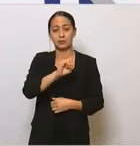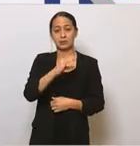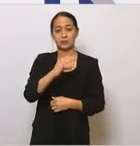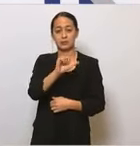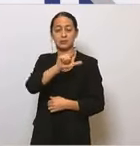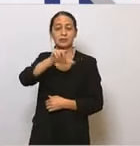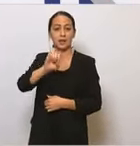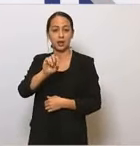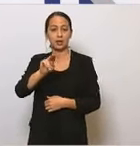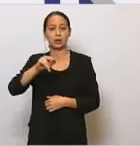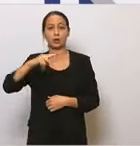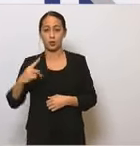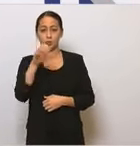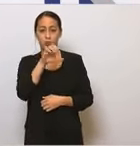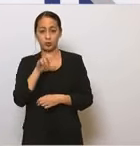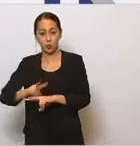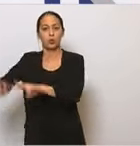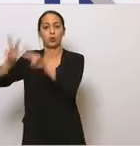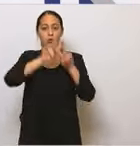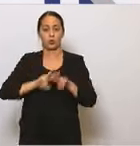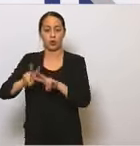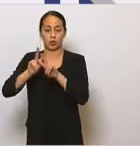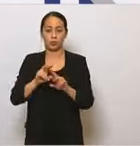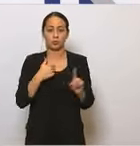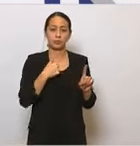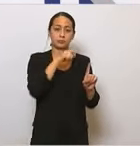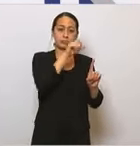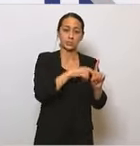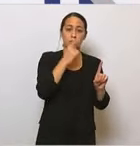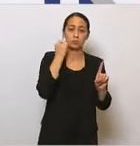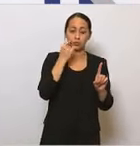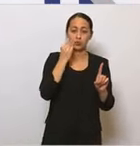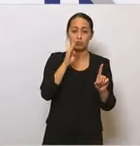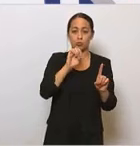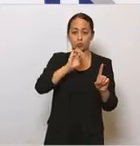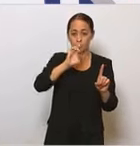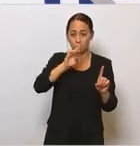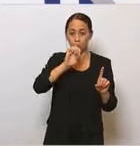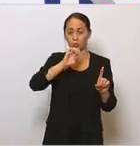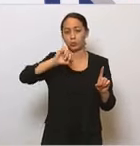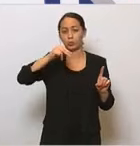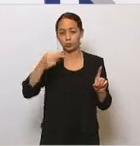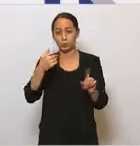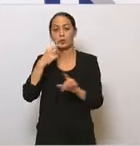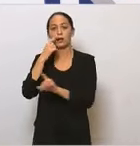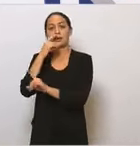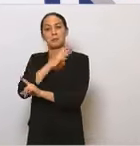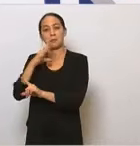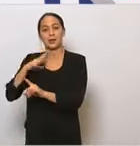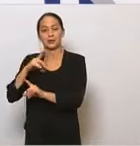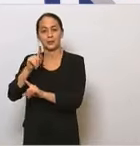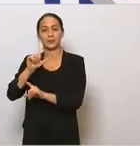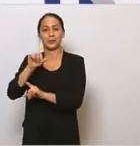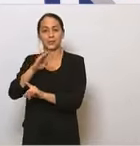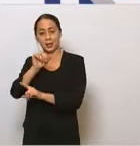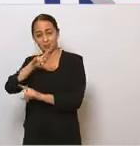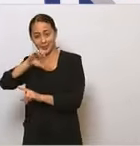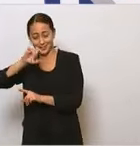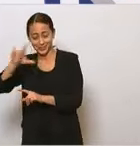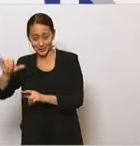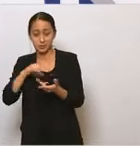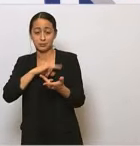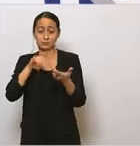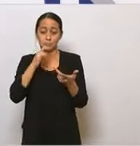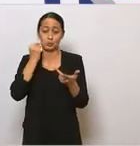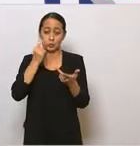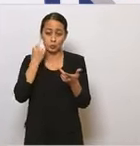en présence de M. Thierry Breton et de Mme Gabriel, commissaire européen, de M. Bruno Le Maire et de M.